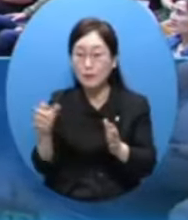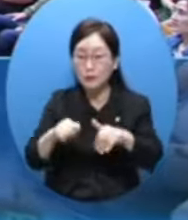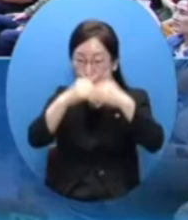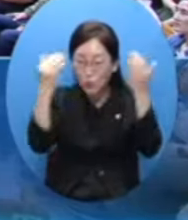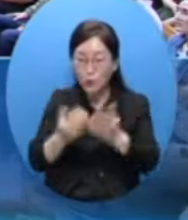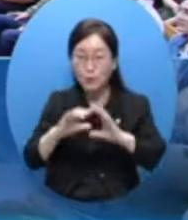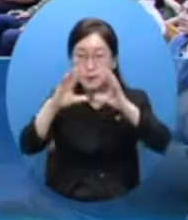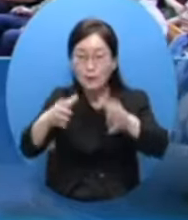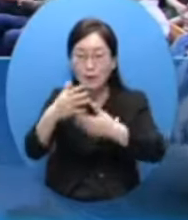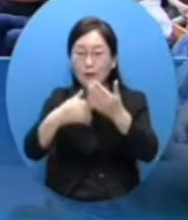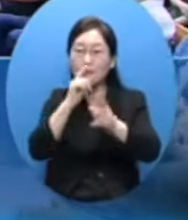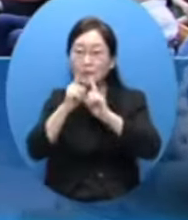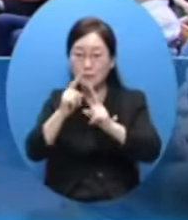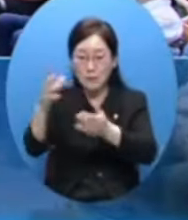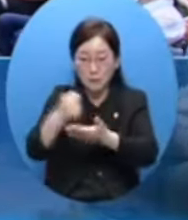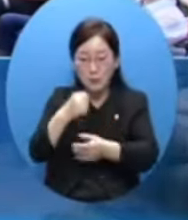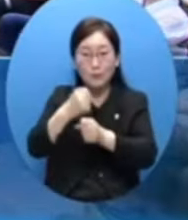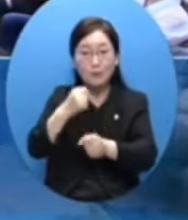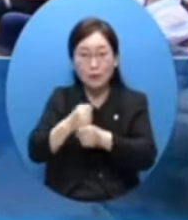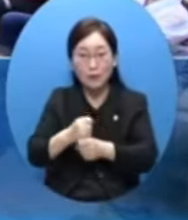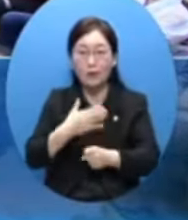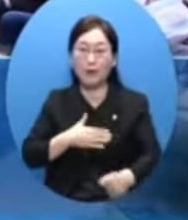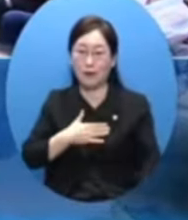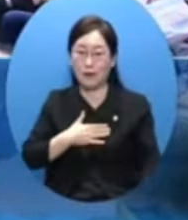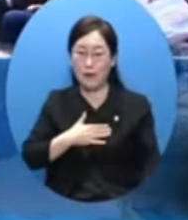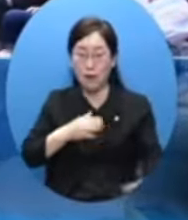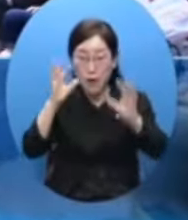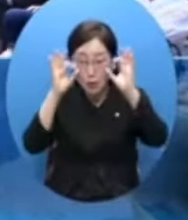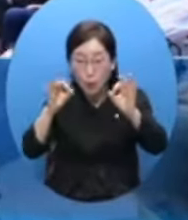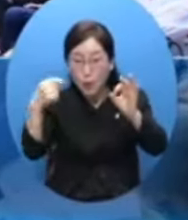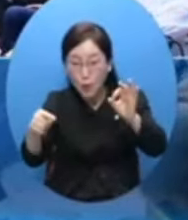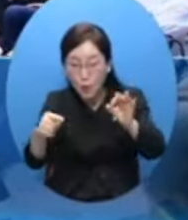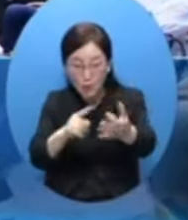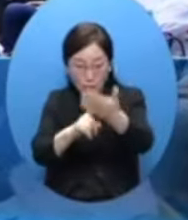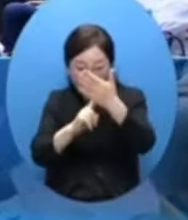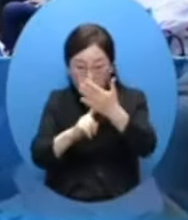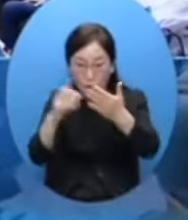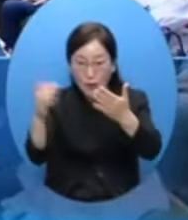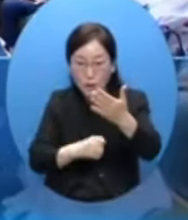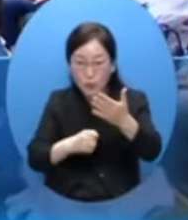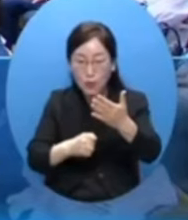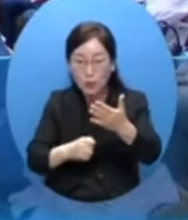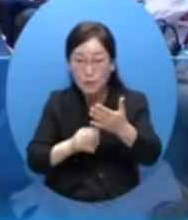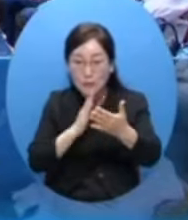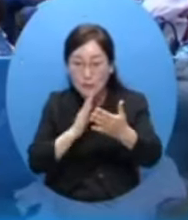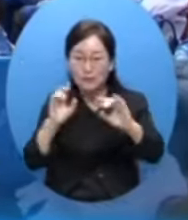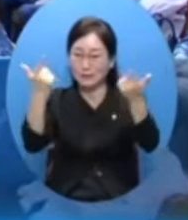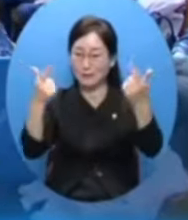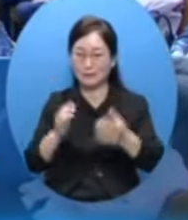하나님의 말씀으로 지어진 줄 우리가 아나니 보이는 것은 나타난 것으로 말미암아 된 것이 아니니라.